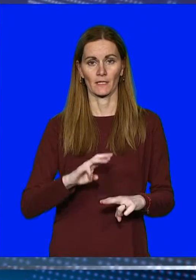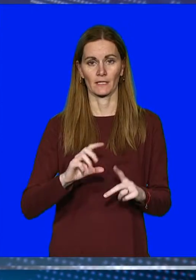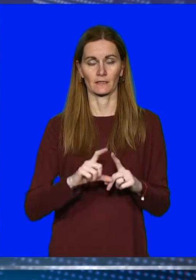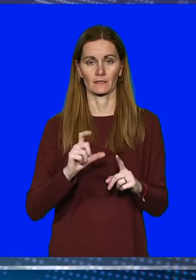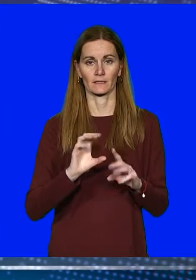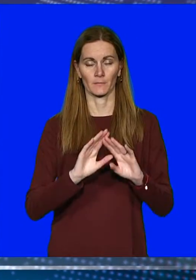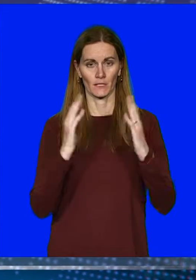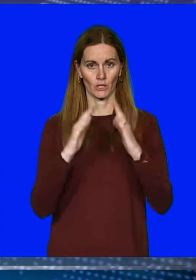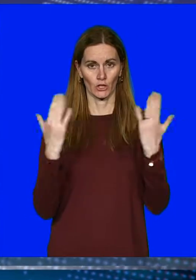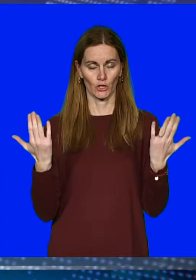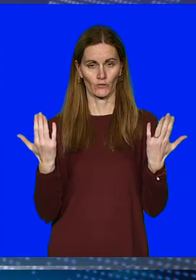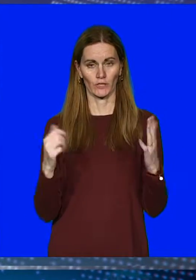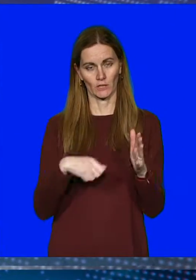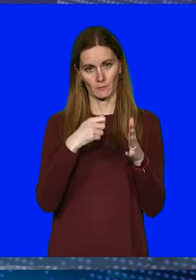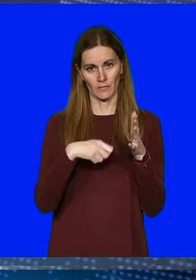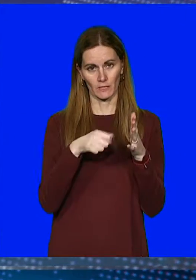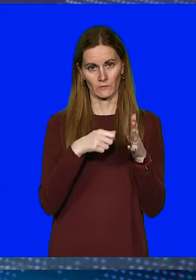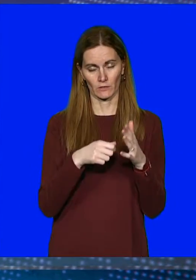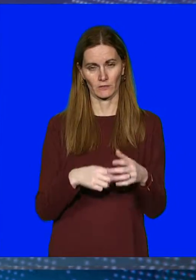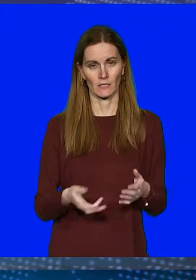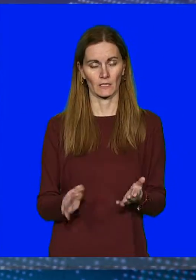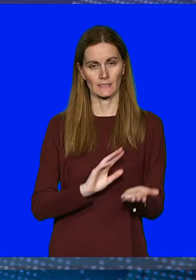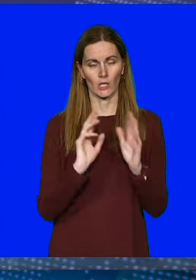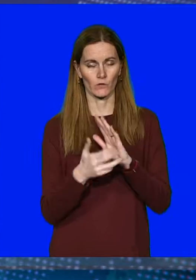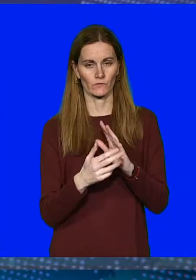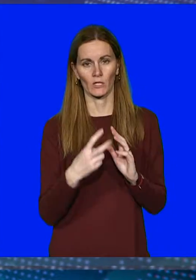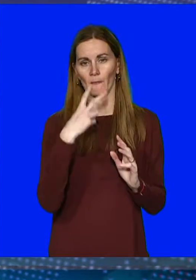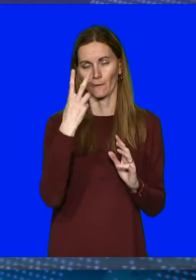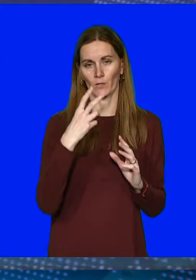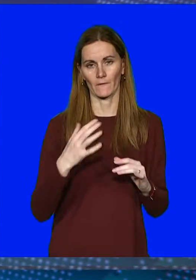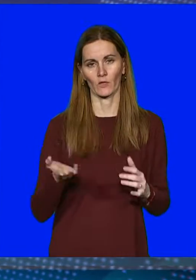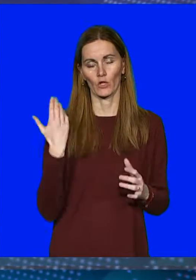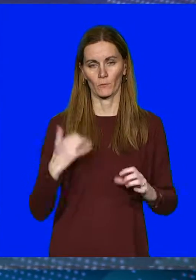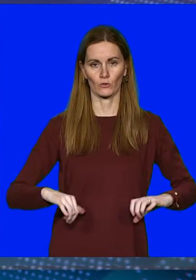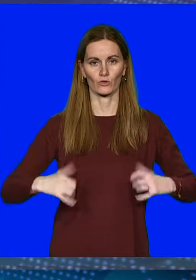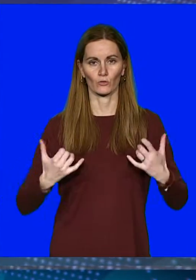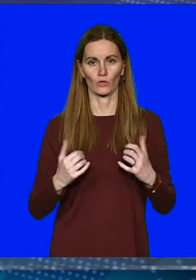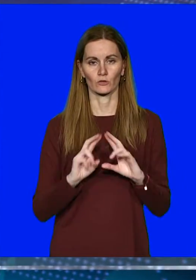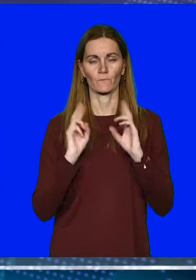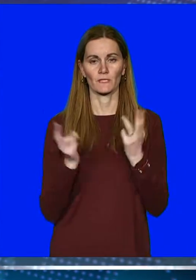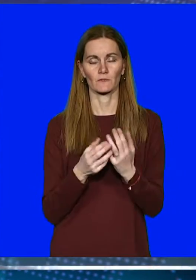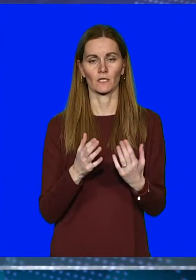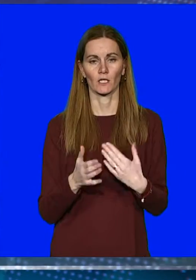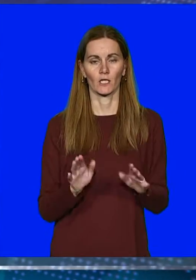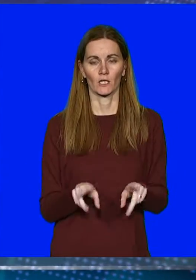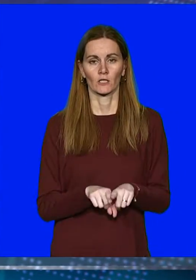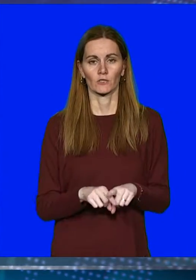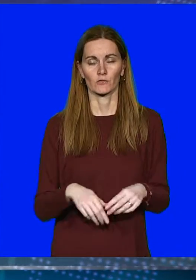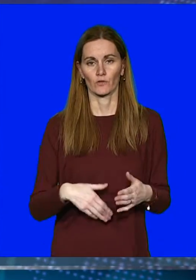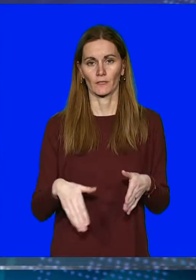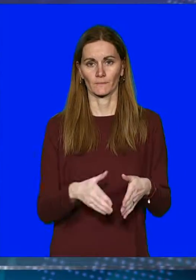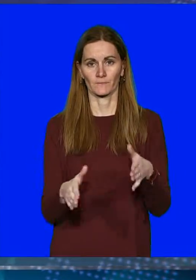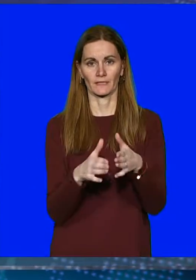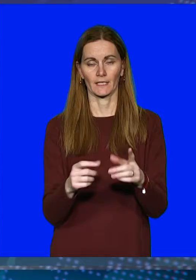predstavnicima medija. Bila je ovo prilika za osvrnuti se na godinu koja je bila značajna za početak brojnih projekata. Sve ide svojim